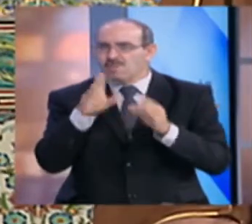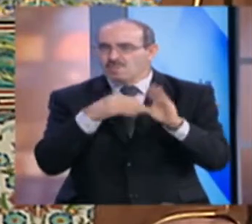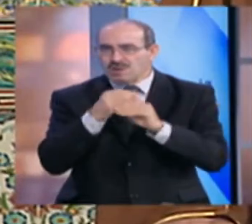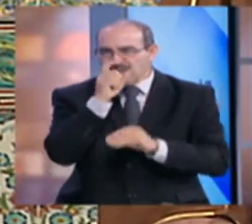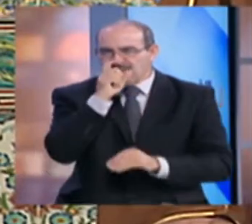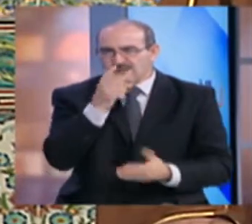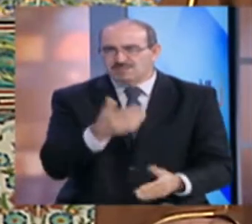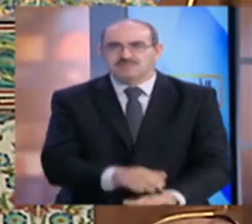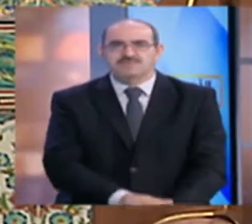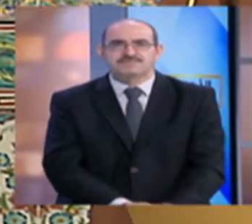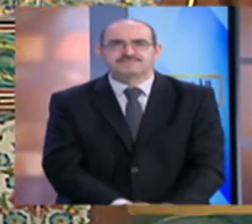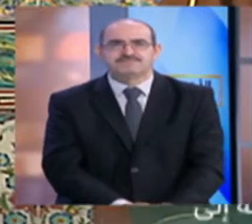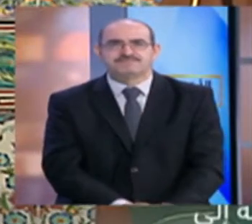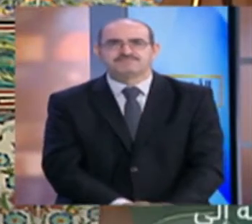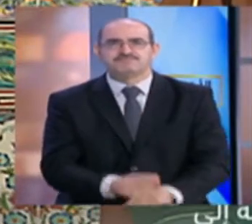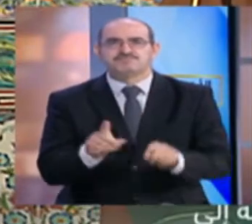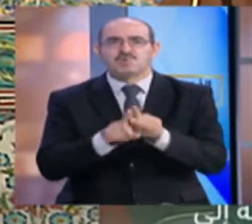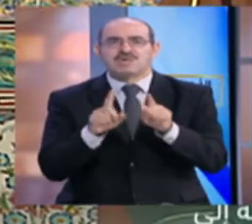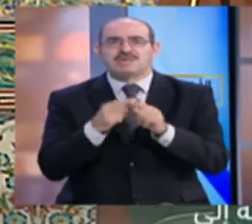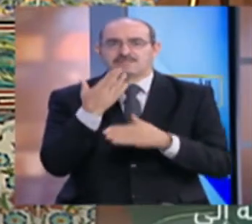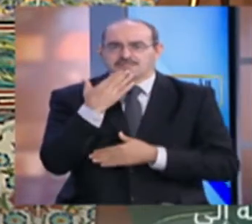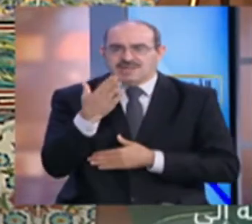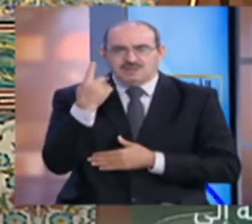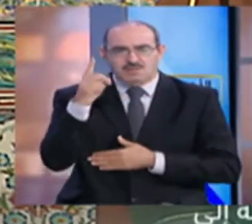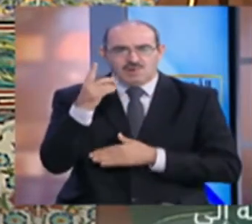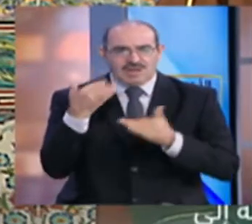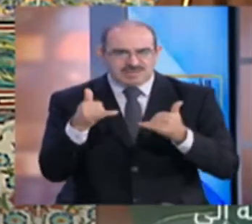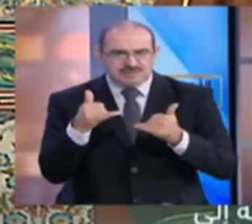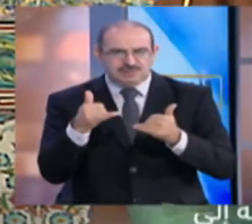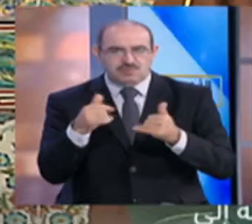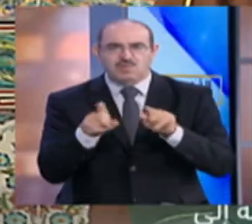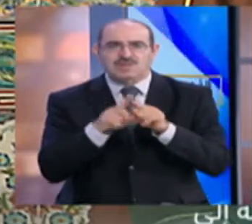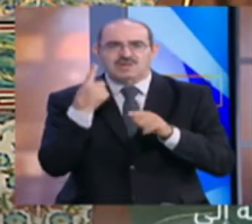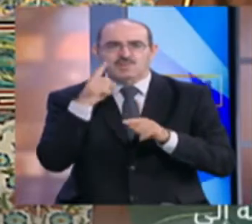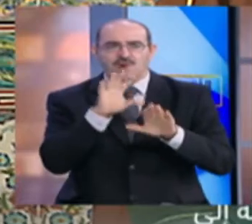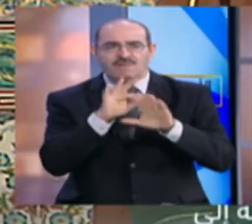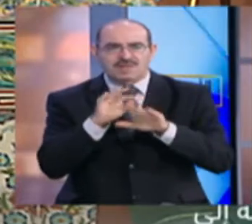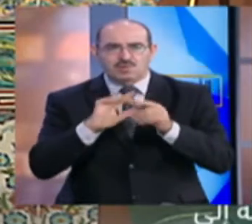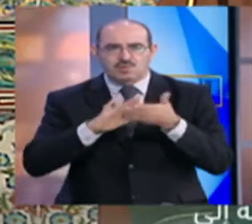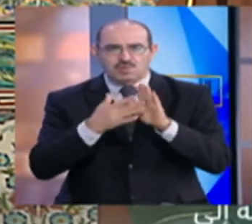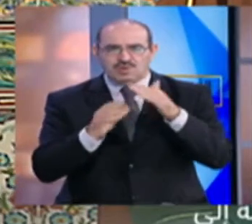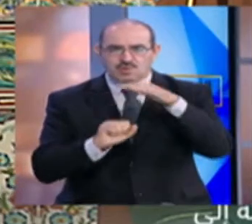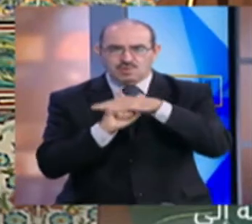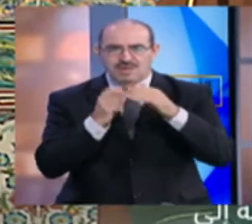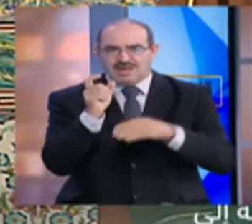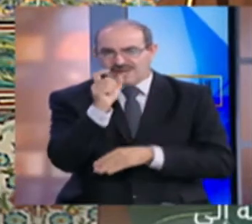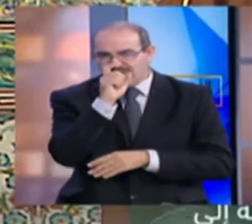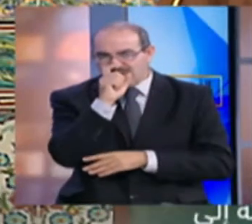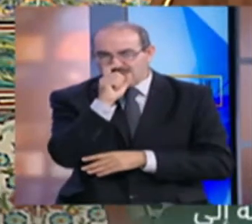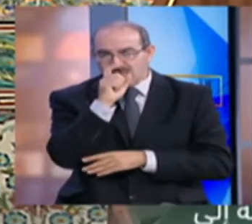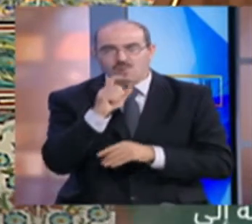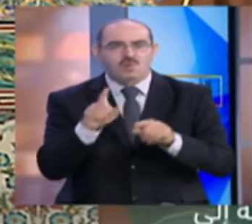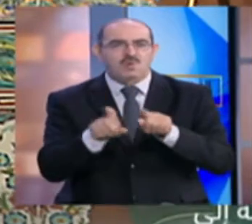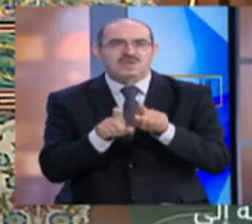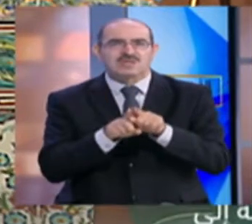دور الجزائر الإقليمي والعربي. الجزائر لها تاريخ مشرف في حل كثير من النزاعات اللي موجودة